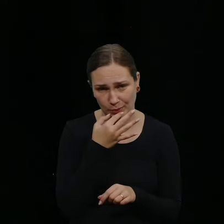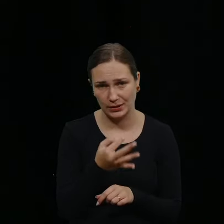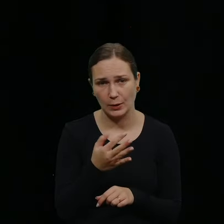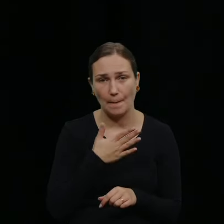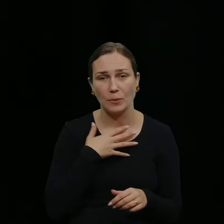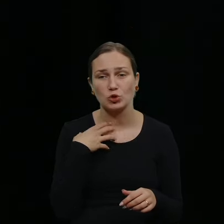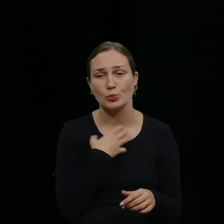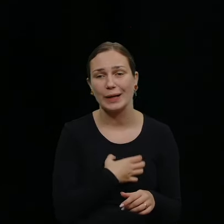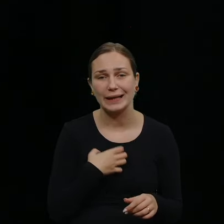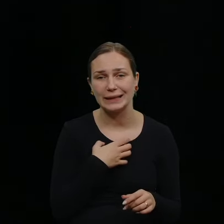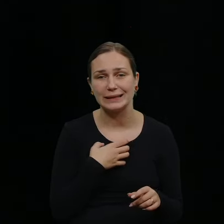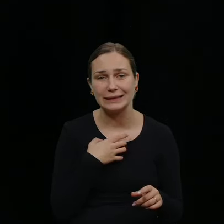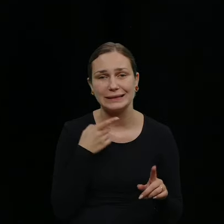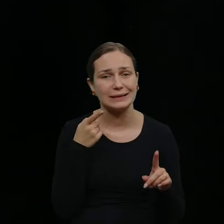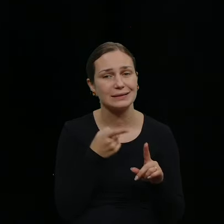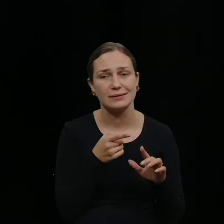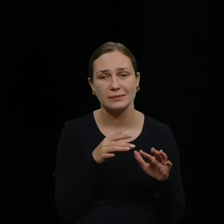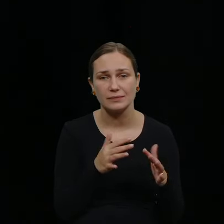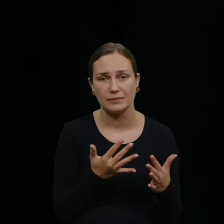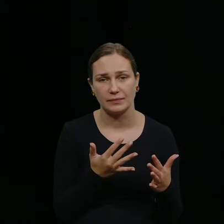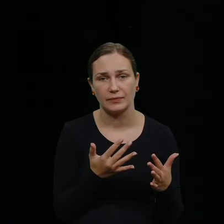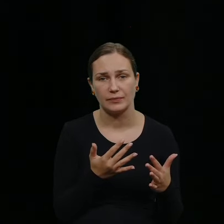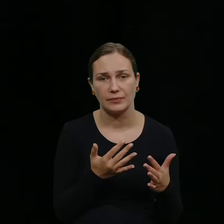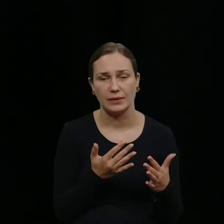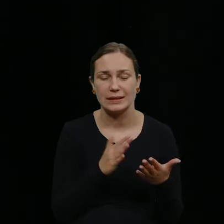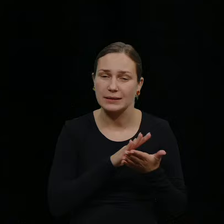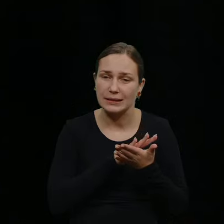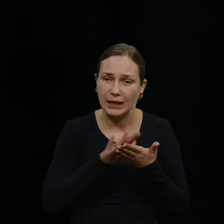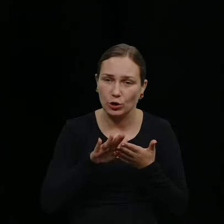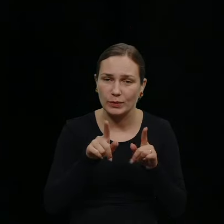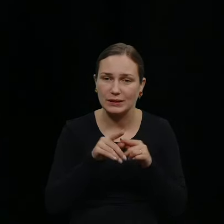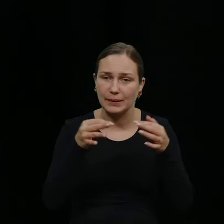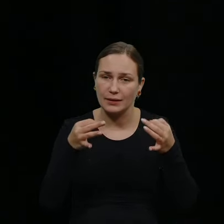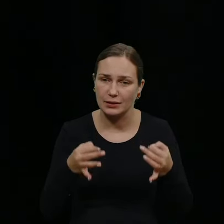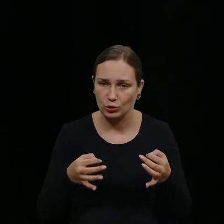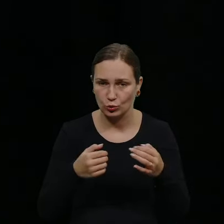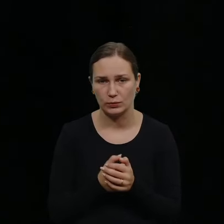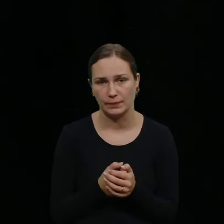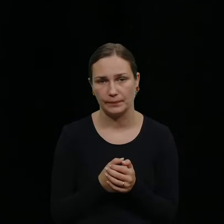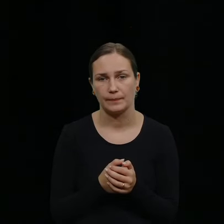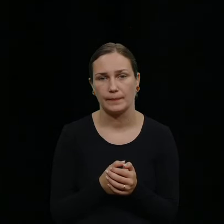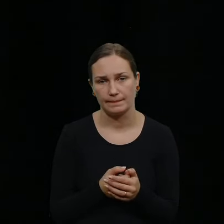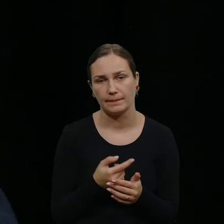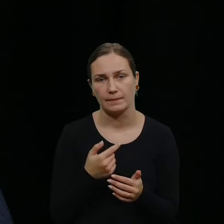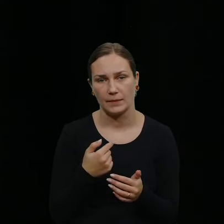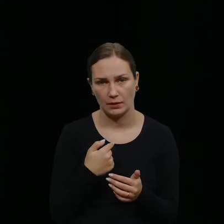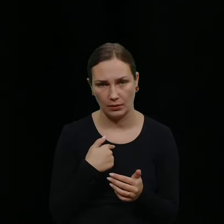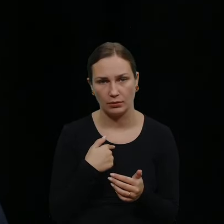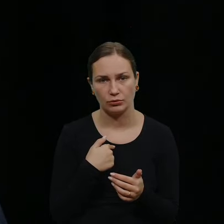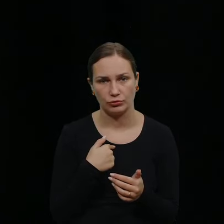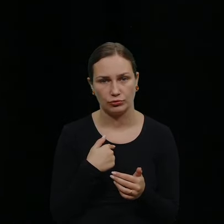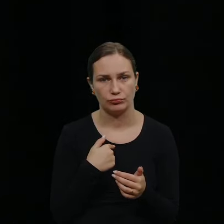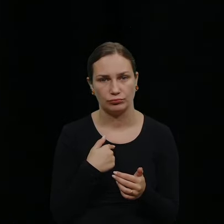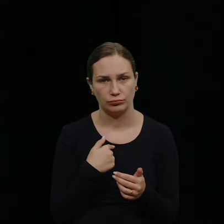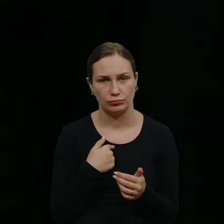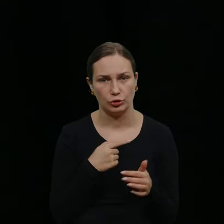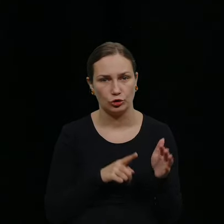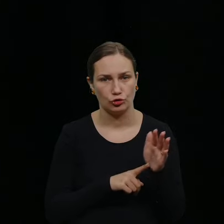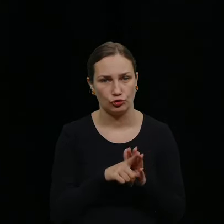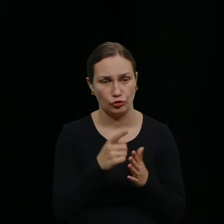mūsų pagrindinis principas šiandien yra tai skaidrumas ir teisingumas. Su tuo principu aš nuėjau, reiškia,